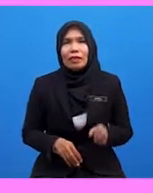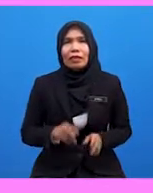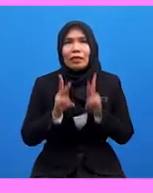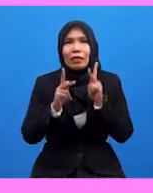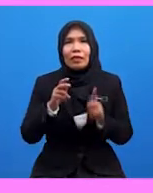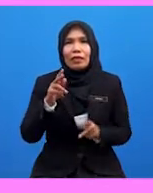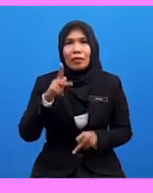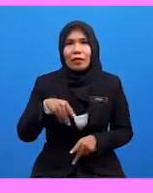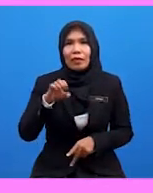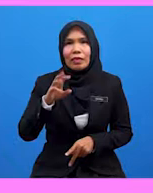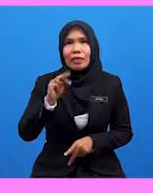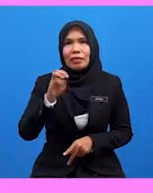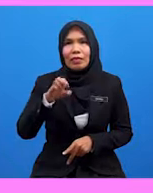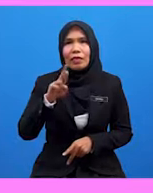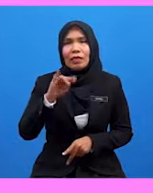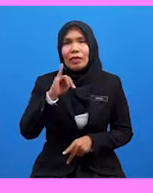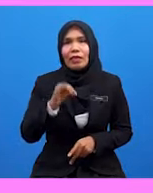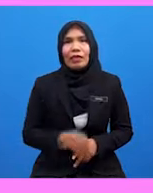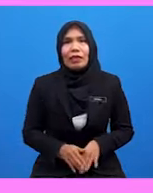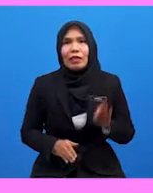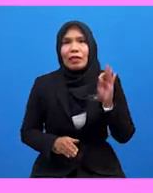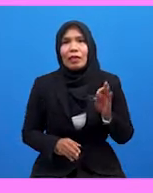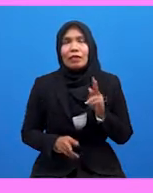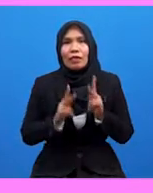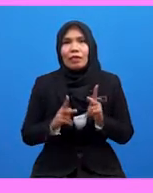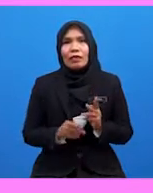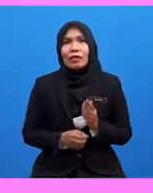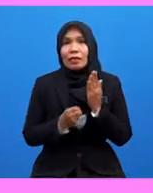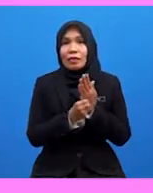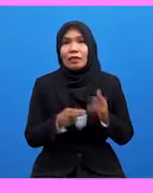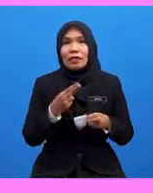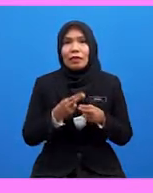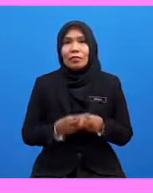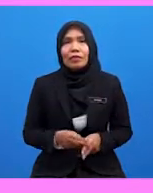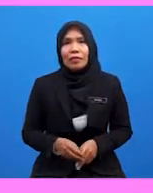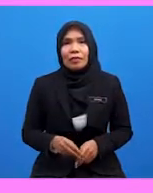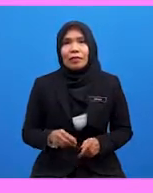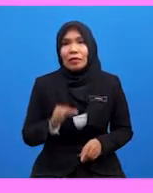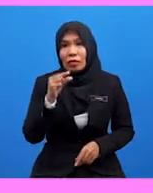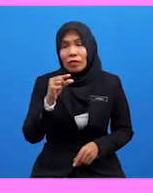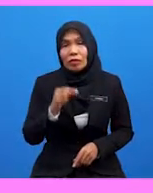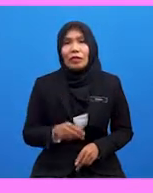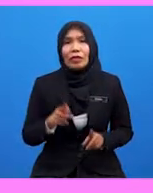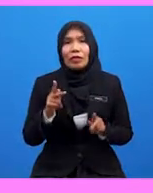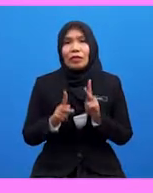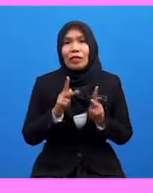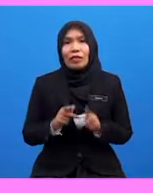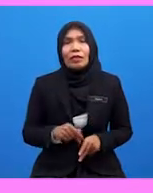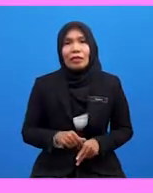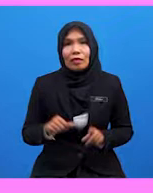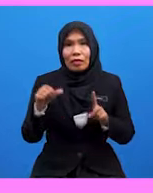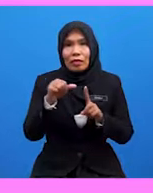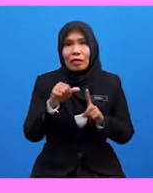Kata sendi nama, G. Kata arah, H. Kata bilangan dan I.